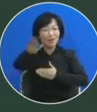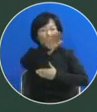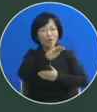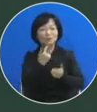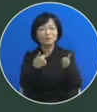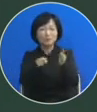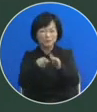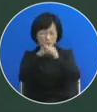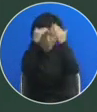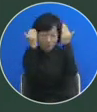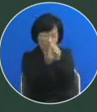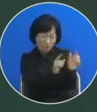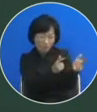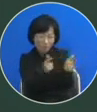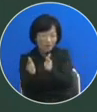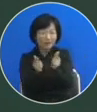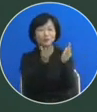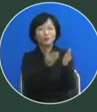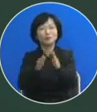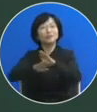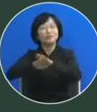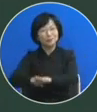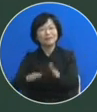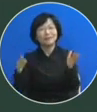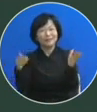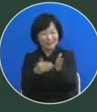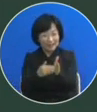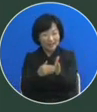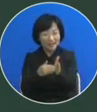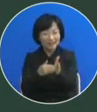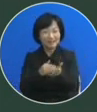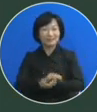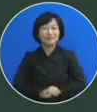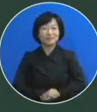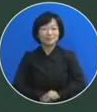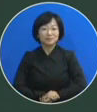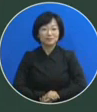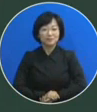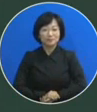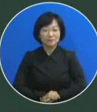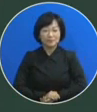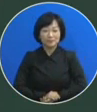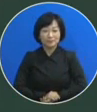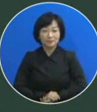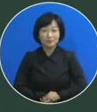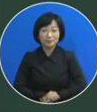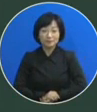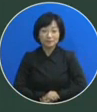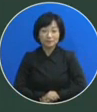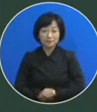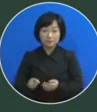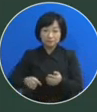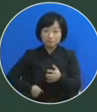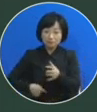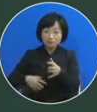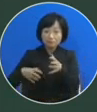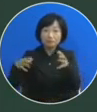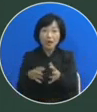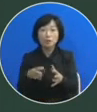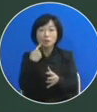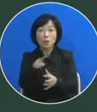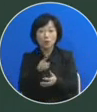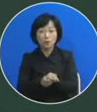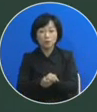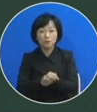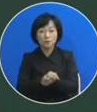must firmly grab hold today. God has prepared everything for you. 그렇게 세 개 놓치면 돼. 일심은 뭡니까? And so don't lose hold of three things. What is one